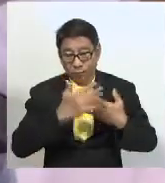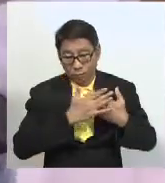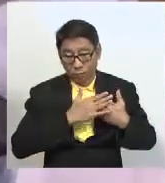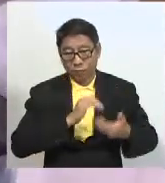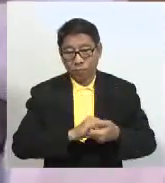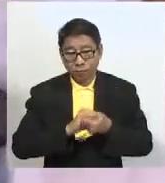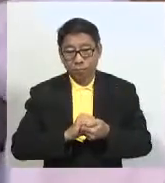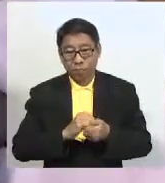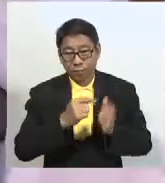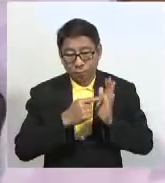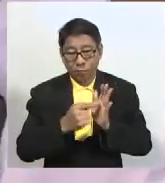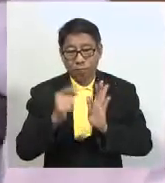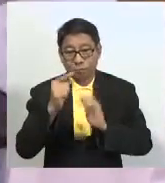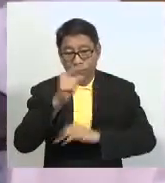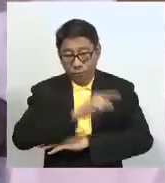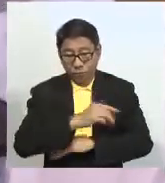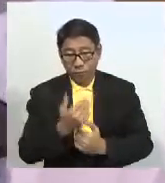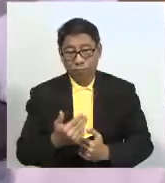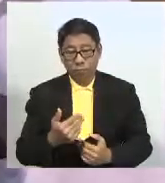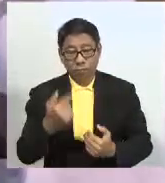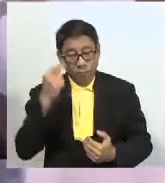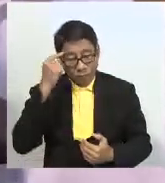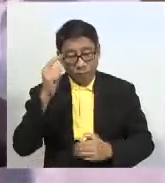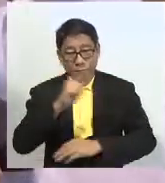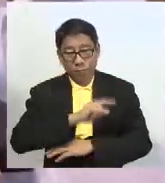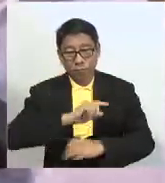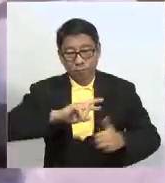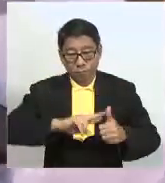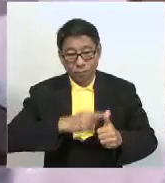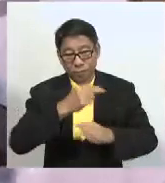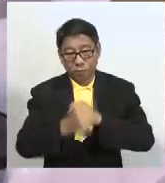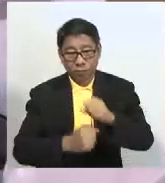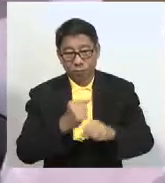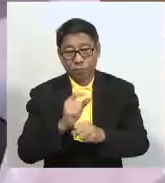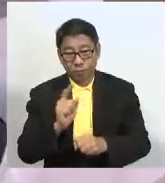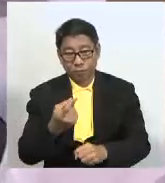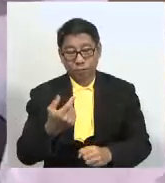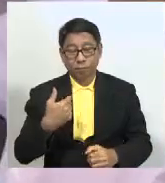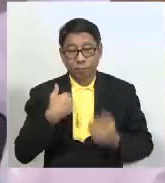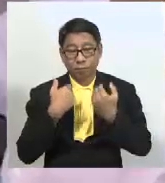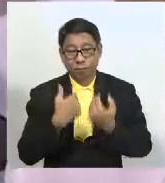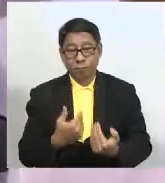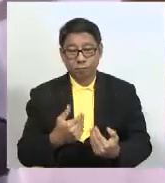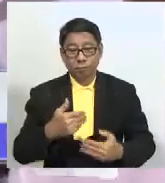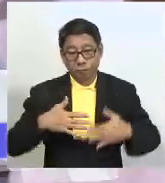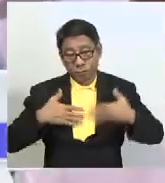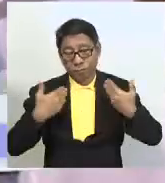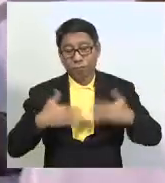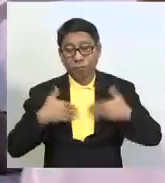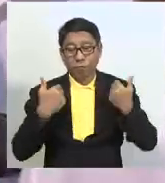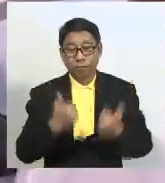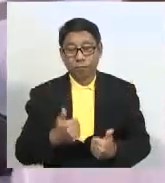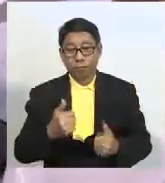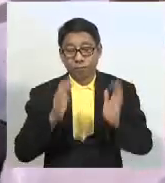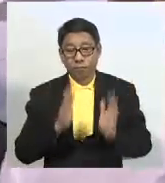ากๆอย่างเช่นวันน ี้ต้องการมาแล้วครับ ถือว่าเป็นนิมิตหมายดีที่เราจะเริ่มปีใหม่ในวันข้างหน้าเราอย่างมีความสุขนะเพราะฉะนั้นอย่าให้ใ